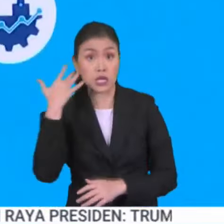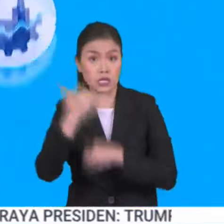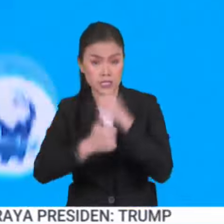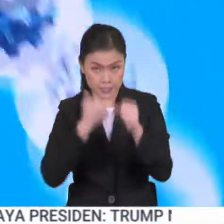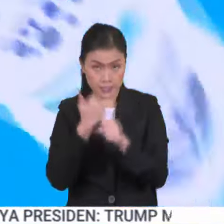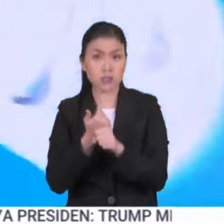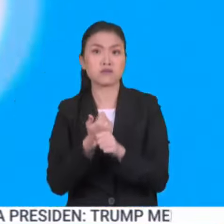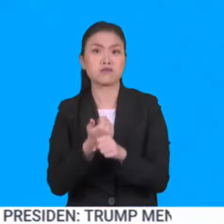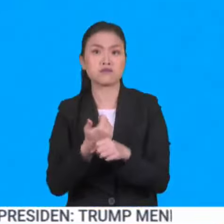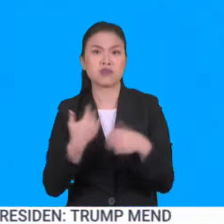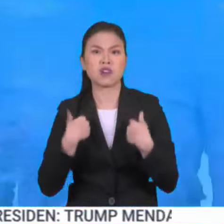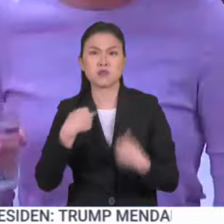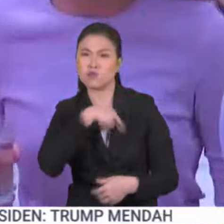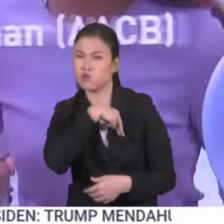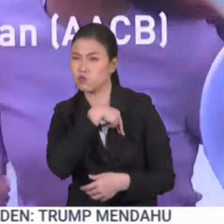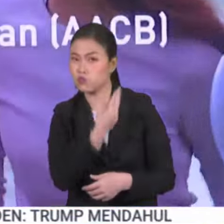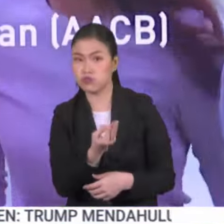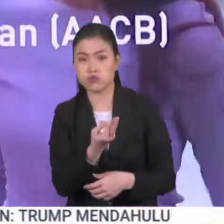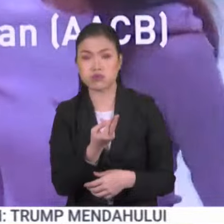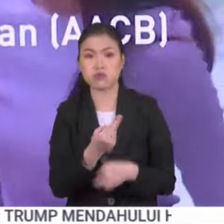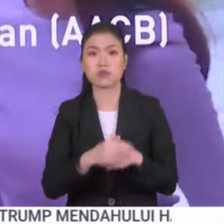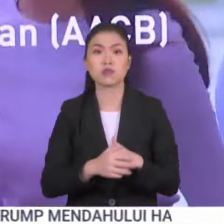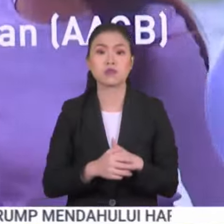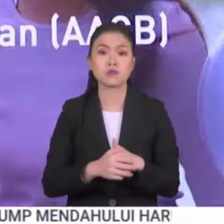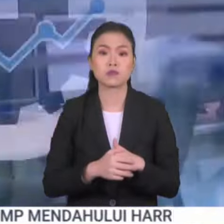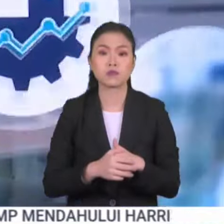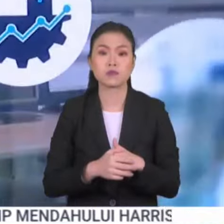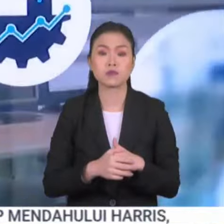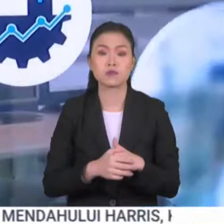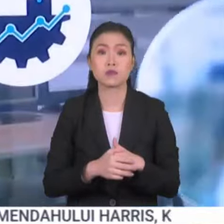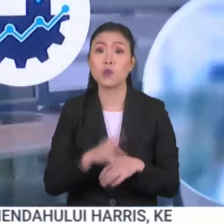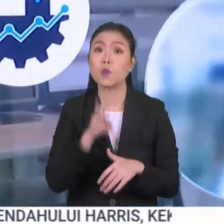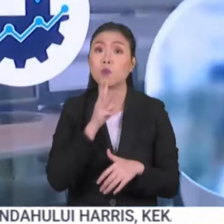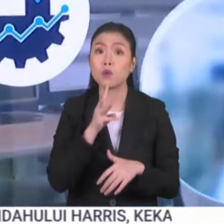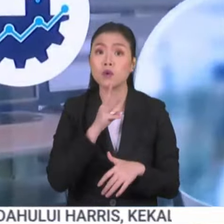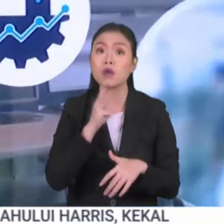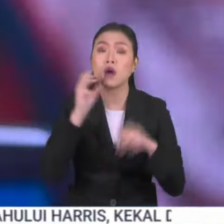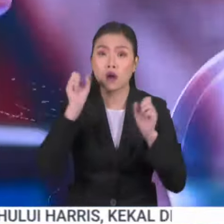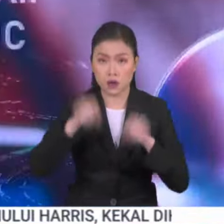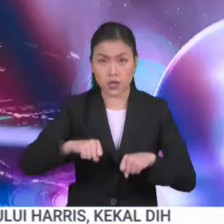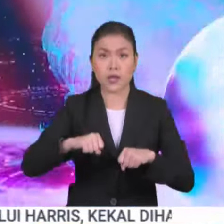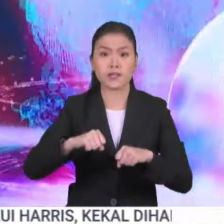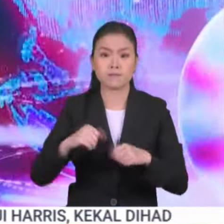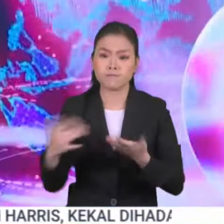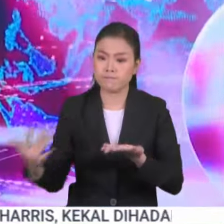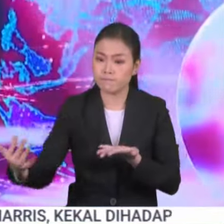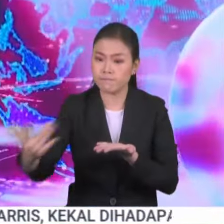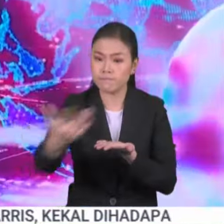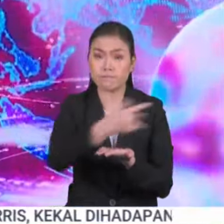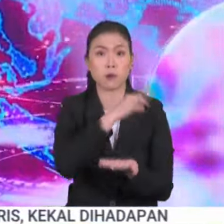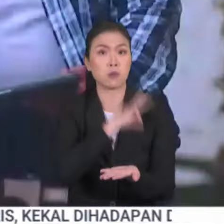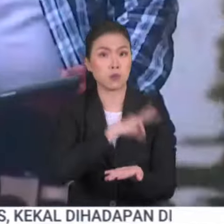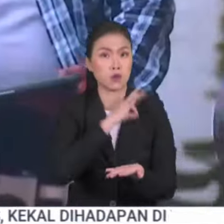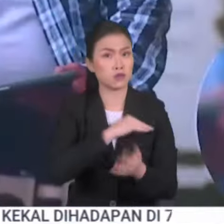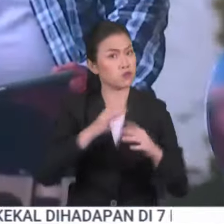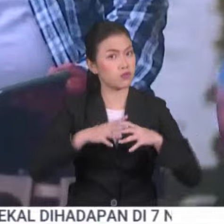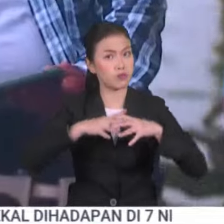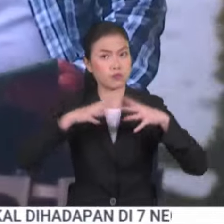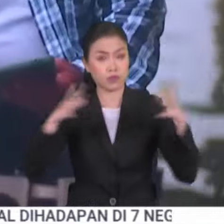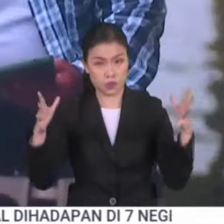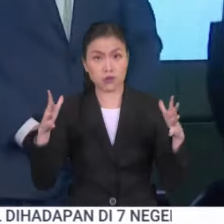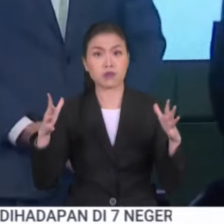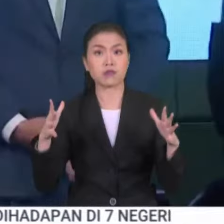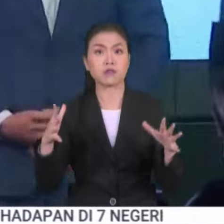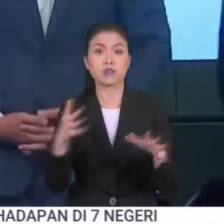lalu menyebabkan kerugian besar kepada negara potensi air untuk menjana pendapatan adalah sangat besar